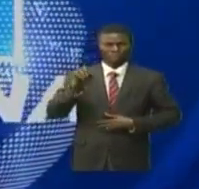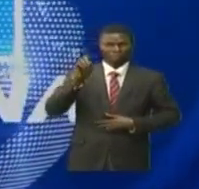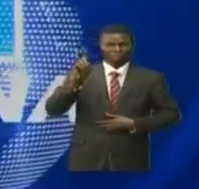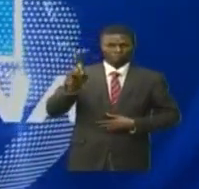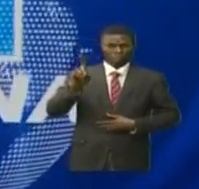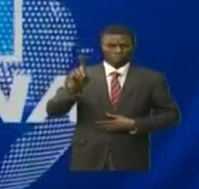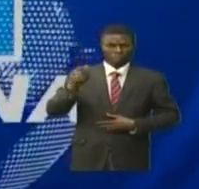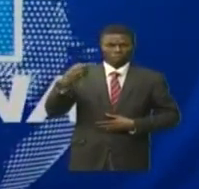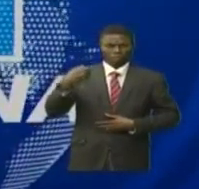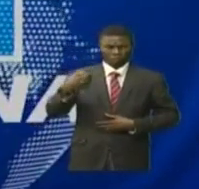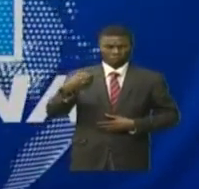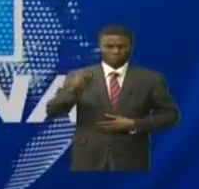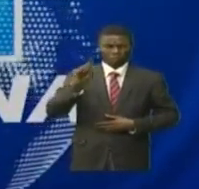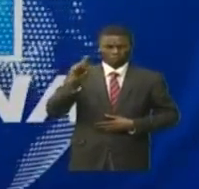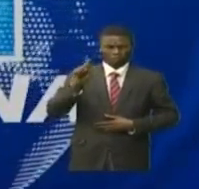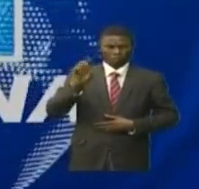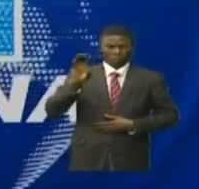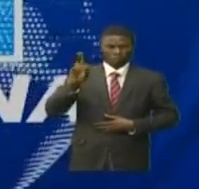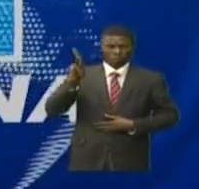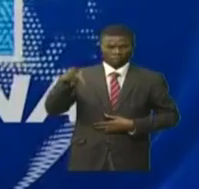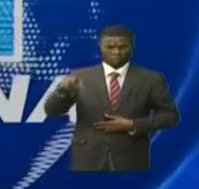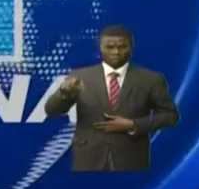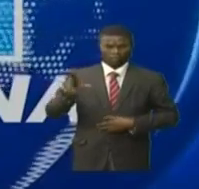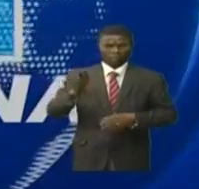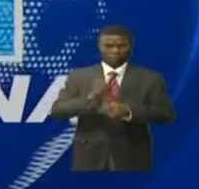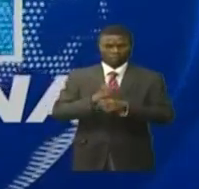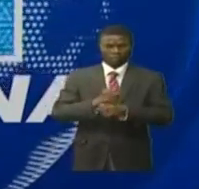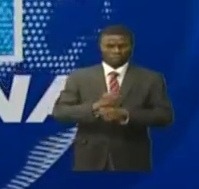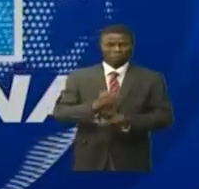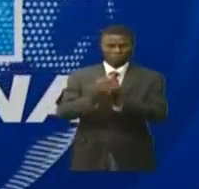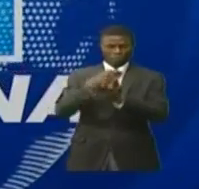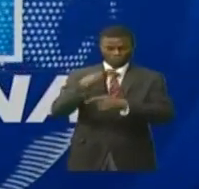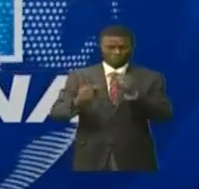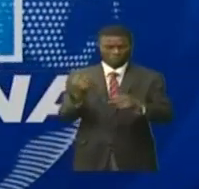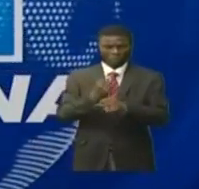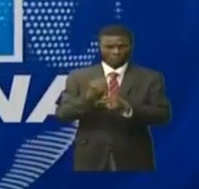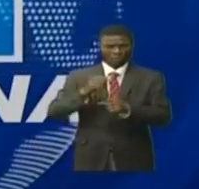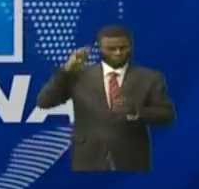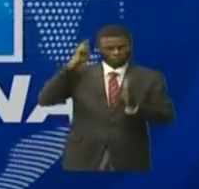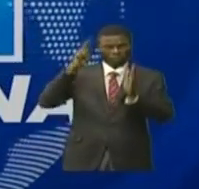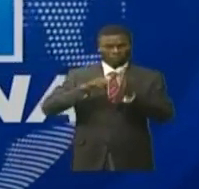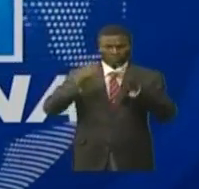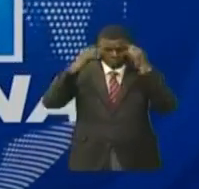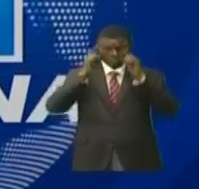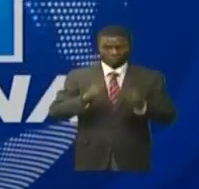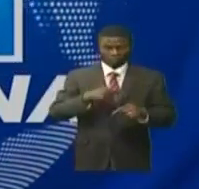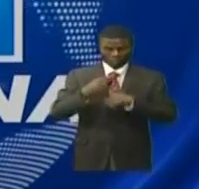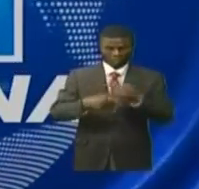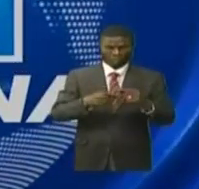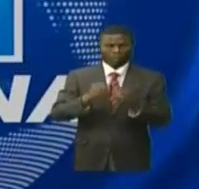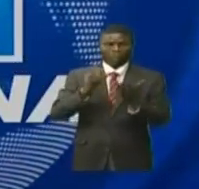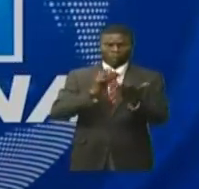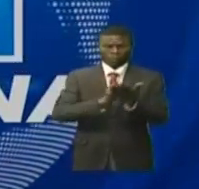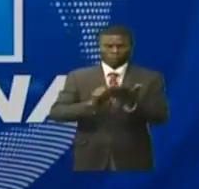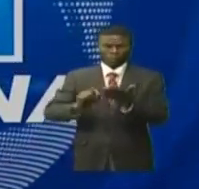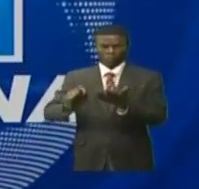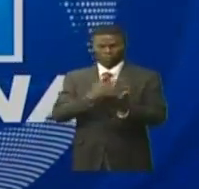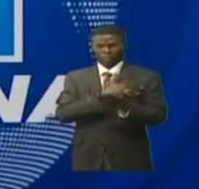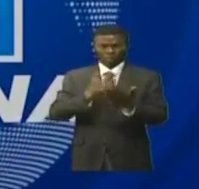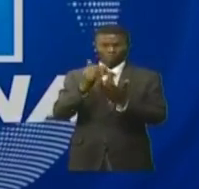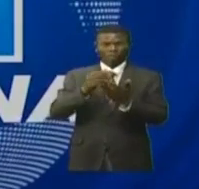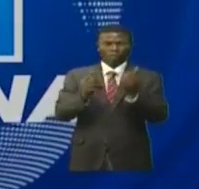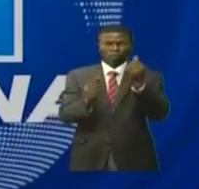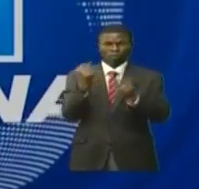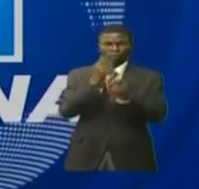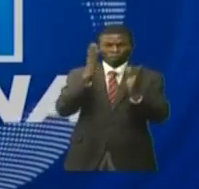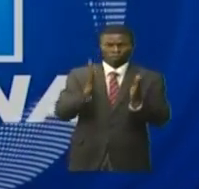bgtcp en sigle pour la rendre opérationnelle le gouvernement a décidé de procéder au recrutement de son